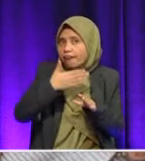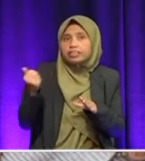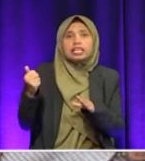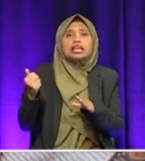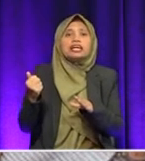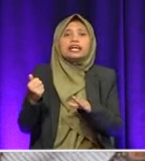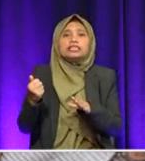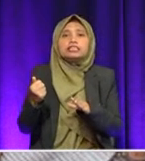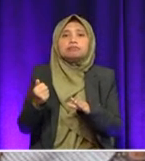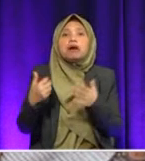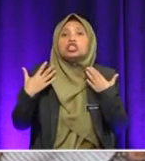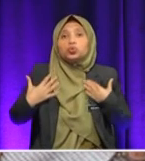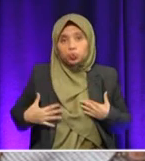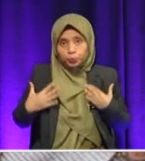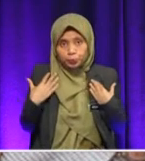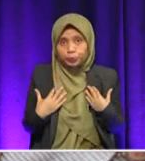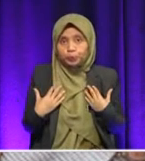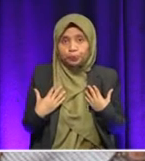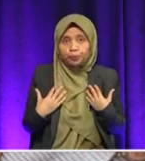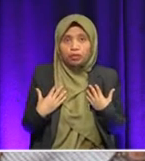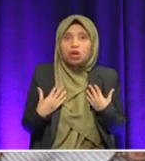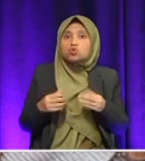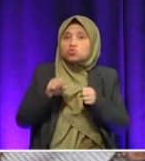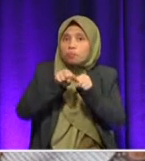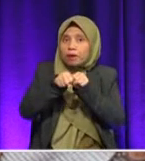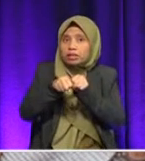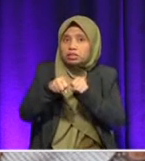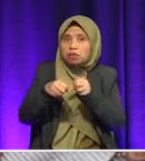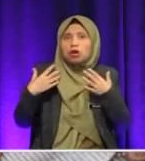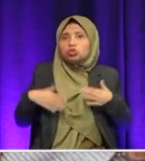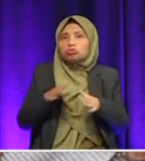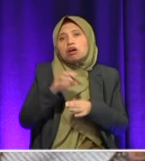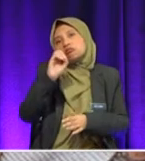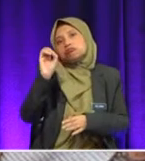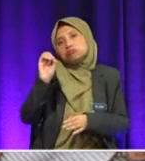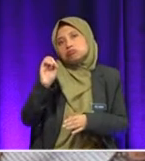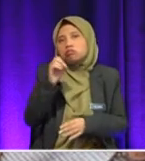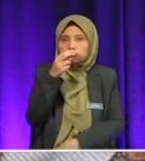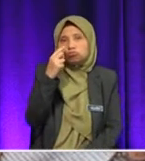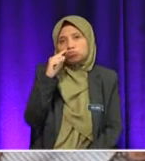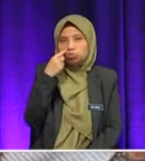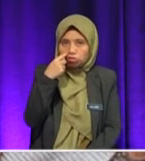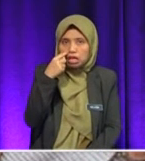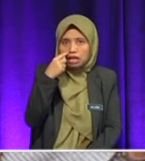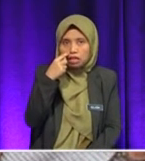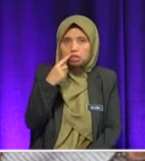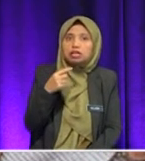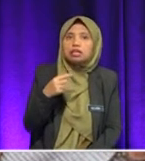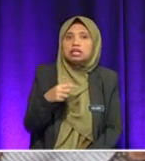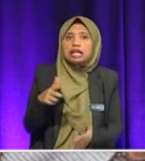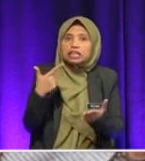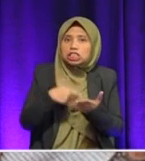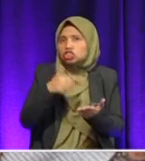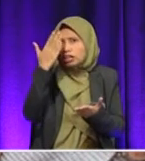lagi ataupun memperindah kan lagi satu pakaian itu supaya pakaian tidak nampak kosong enam nampak ciri-ciri yang lebih menarik dan